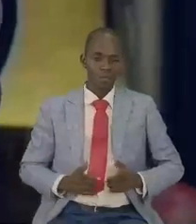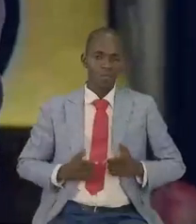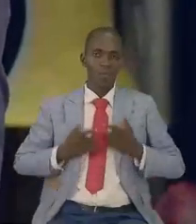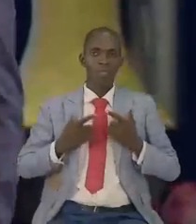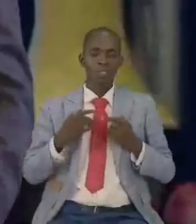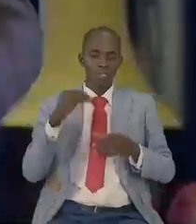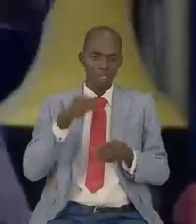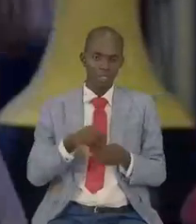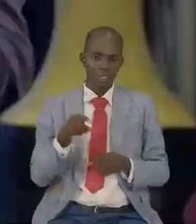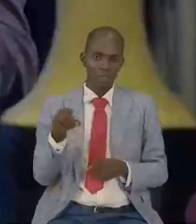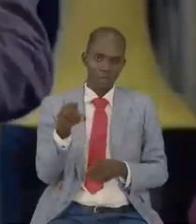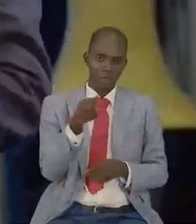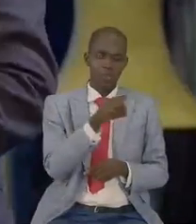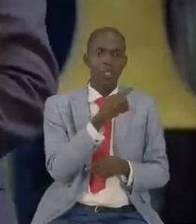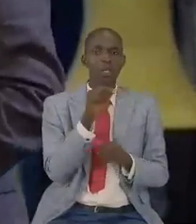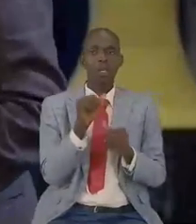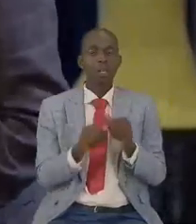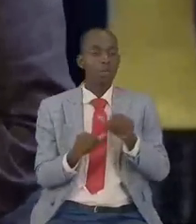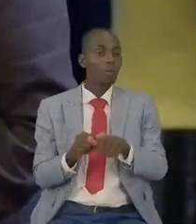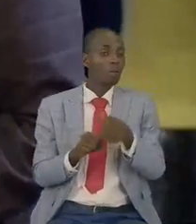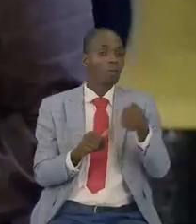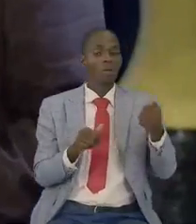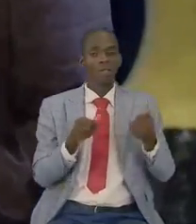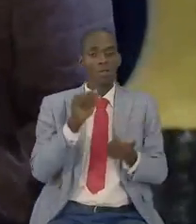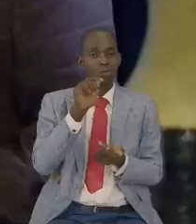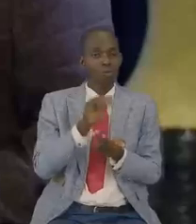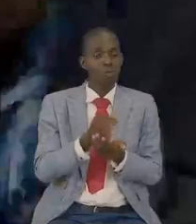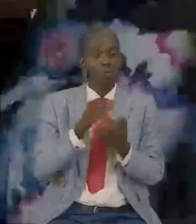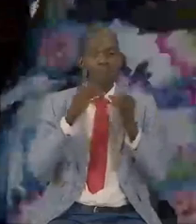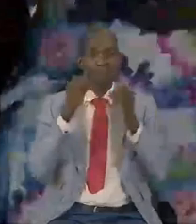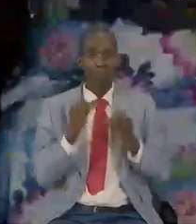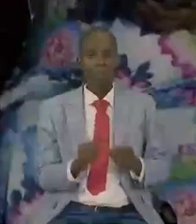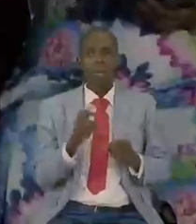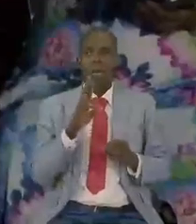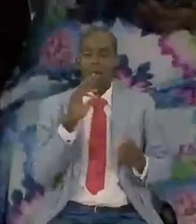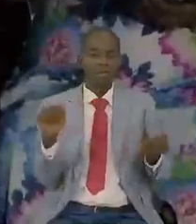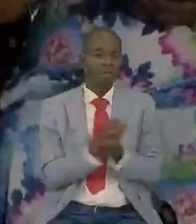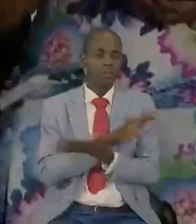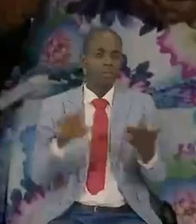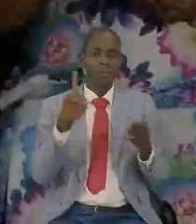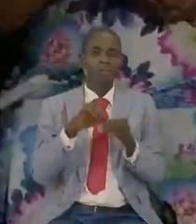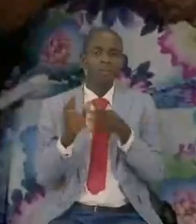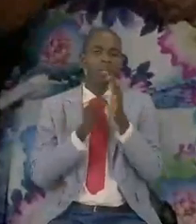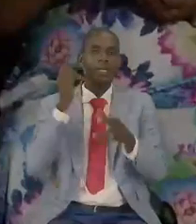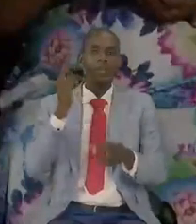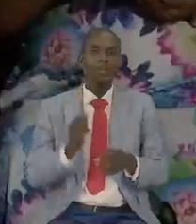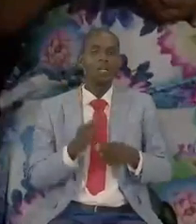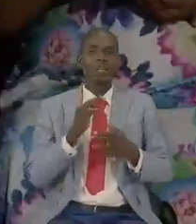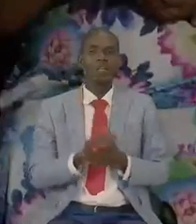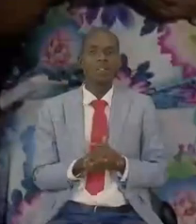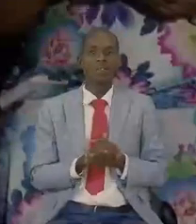habite en vous. Toute autre puissance sont détruites au nom de Jésus.